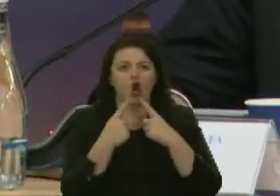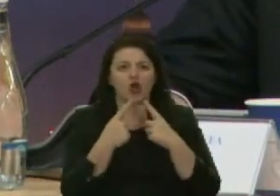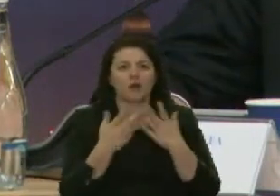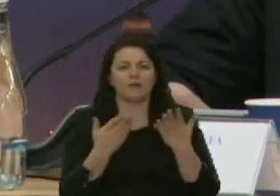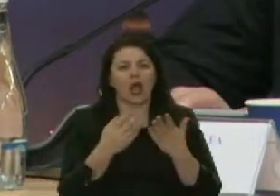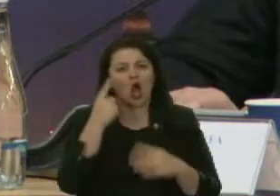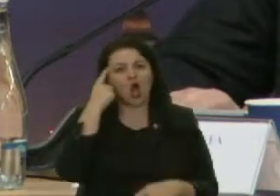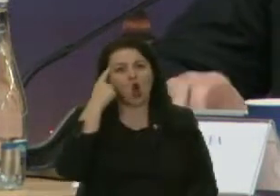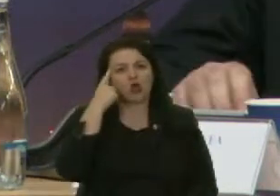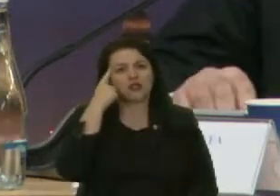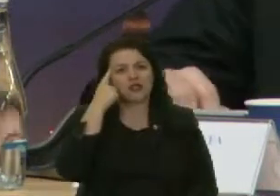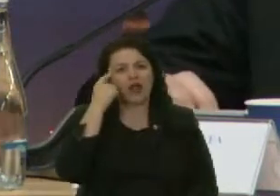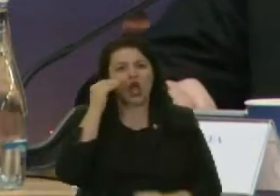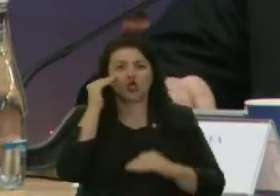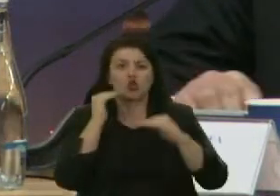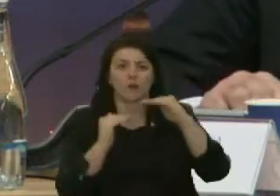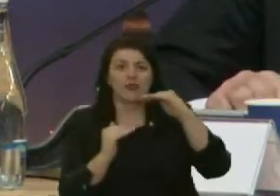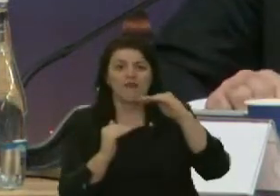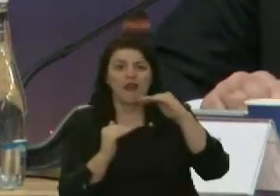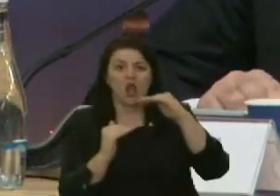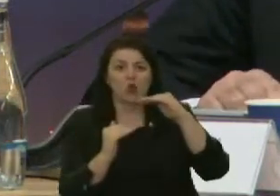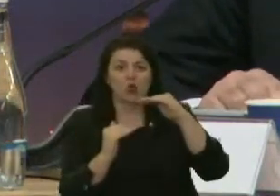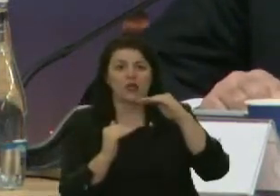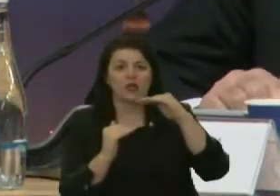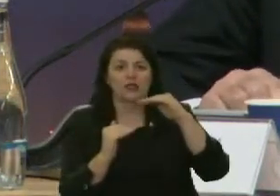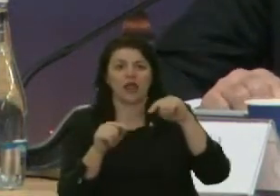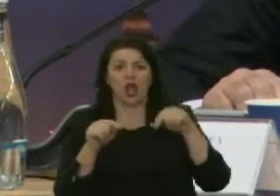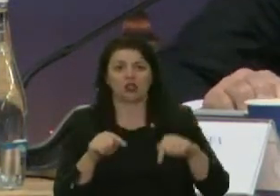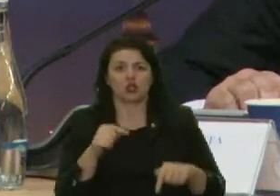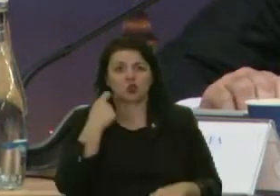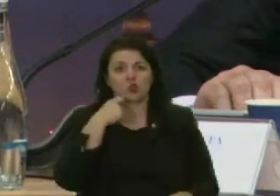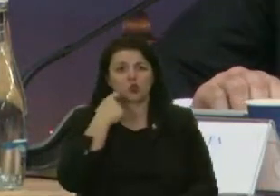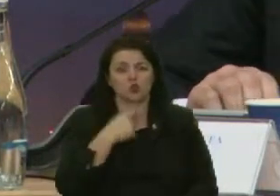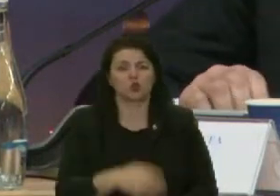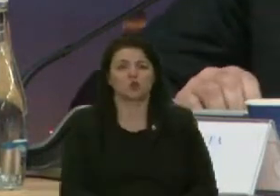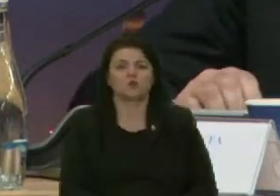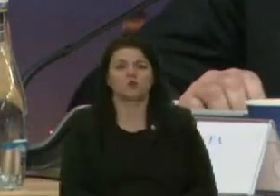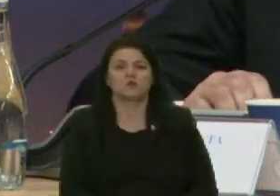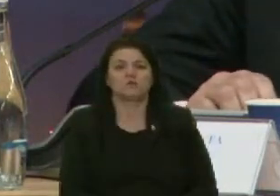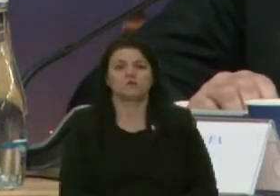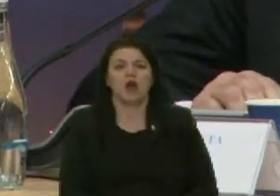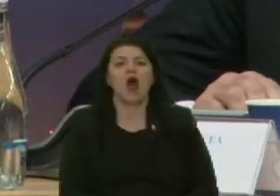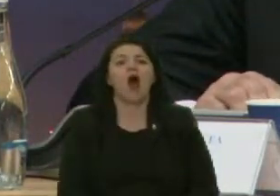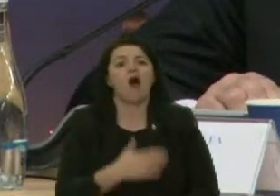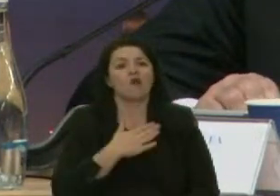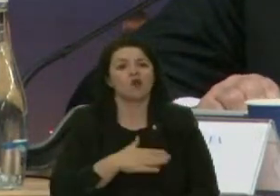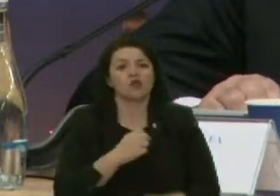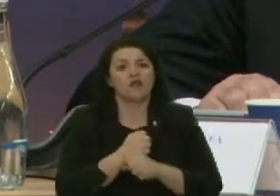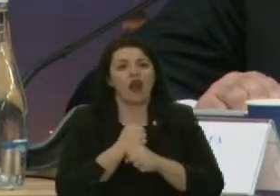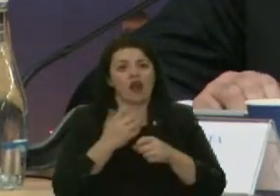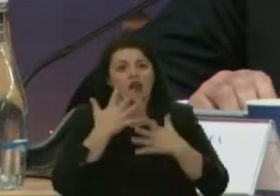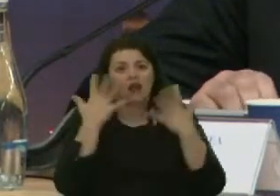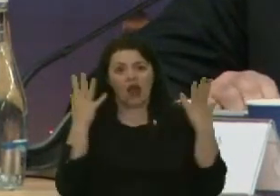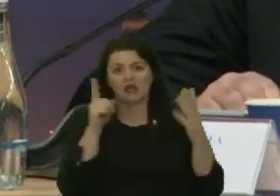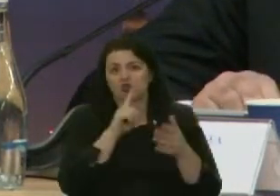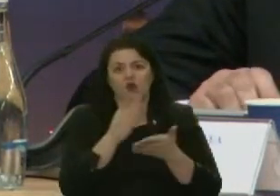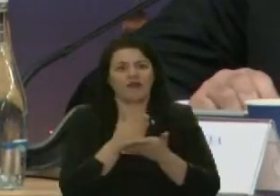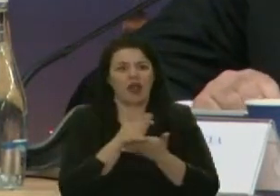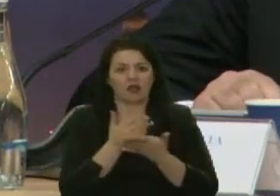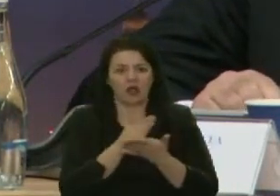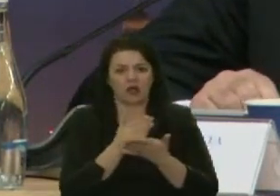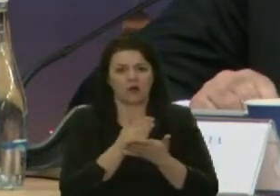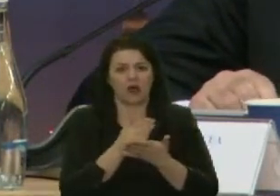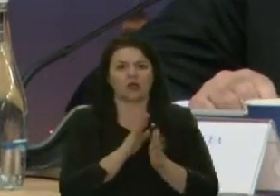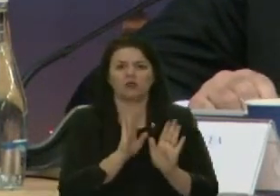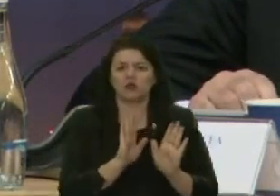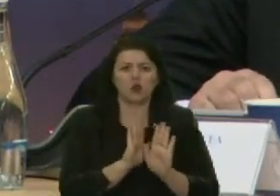î consider sub nivelul de reprezentare al acestui oraș Deci am vrut să fie foarte clar acest lucru ca să nu existe îndoială nici cu priv la nume